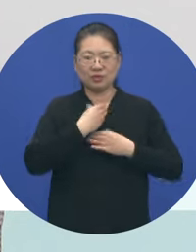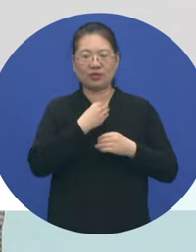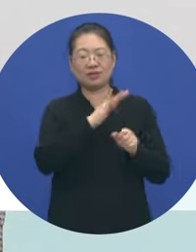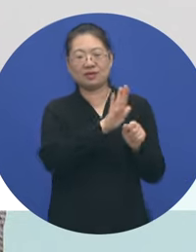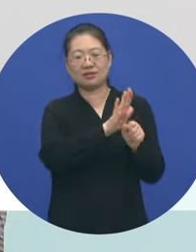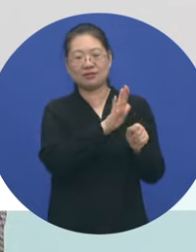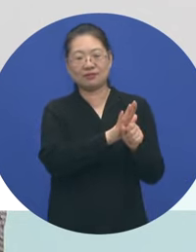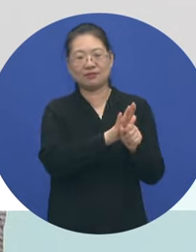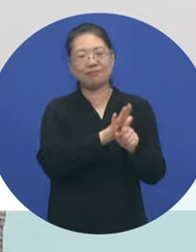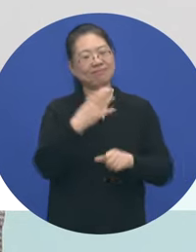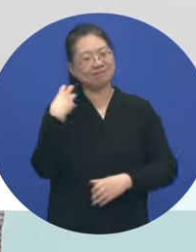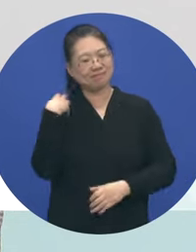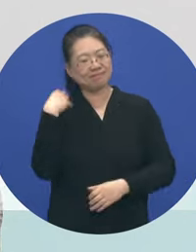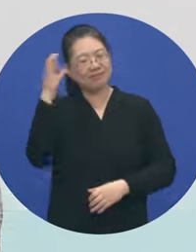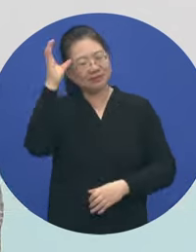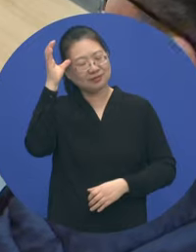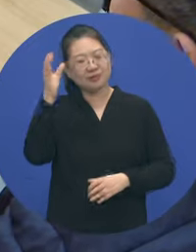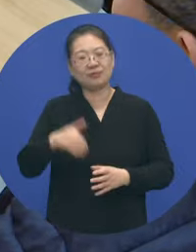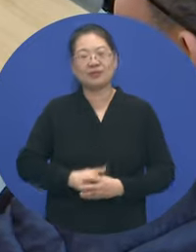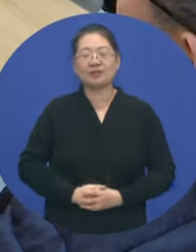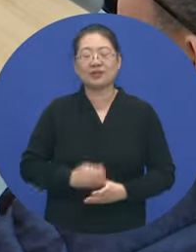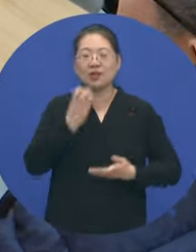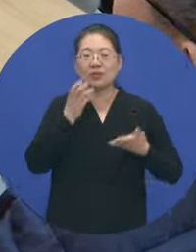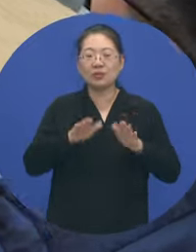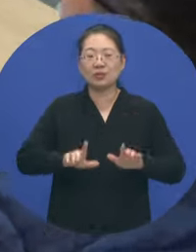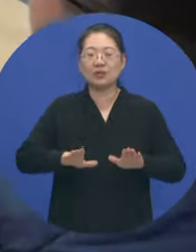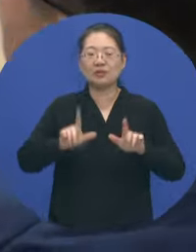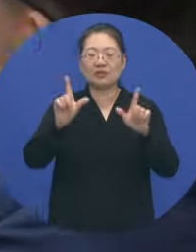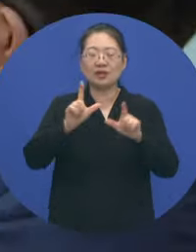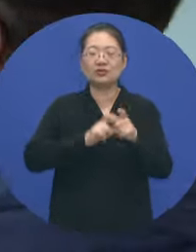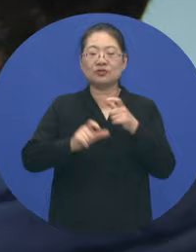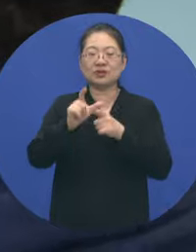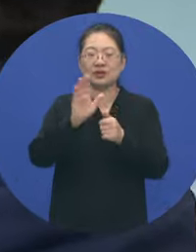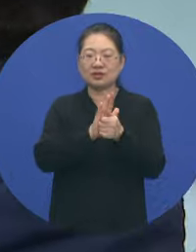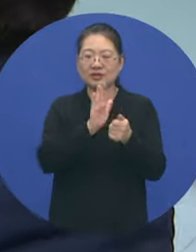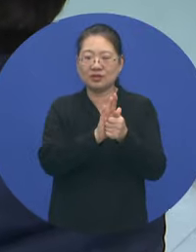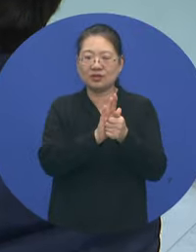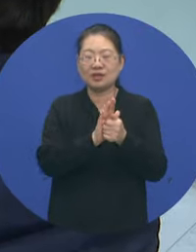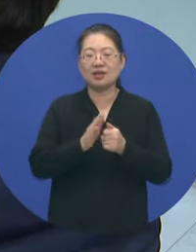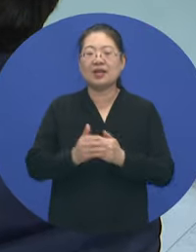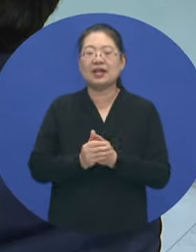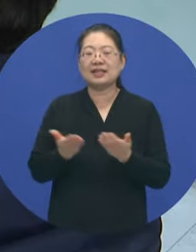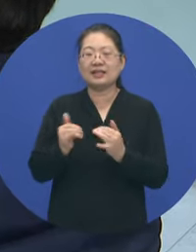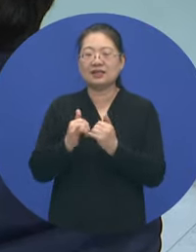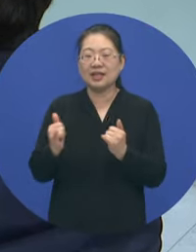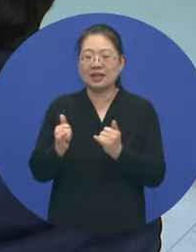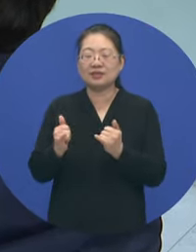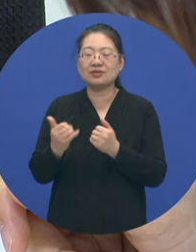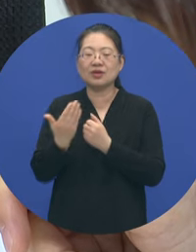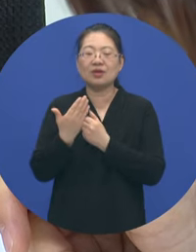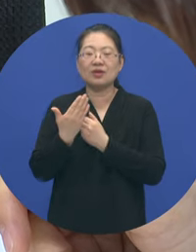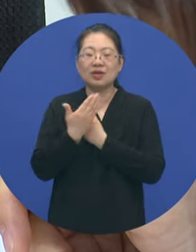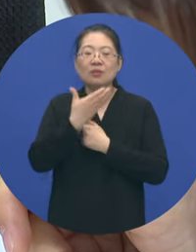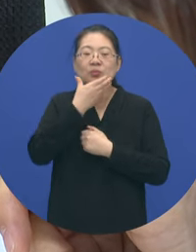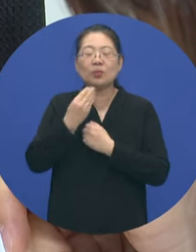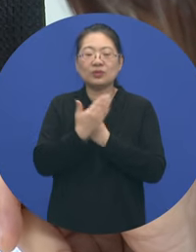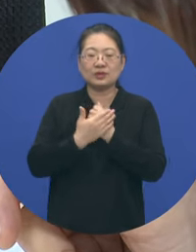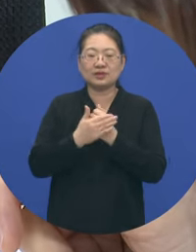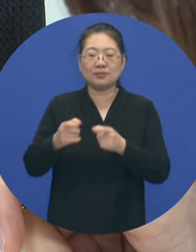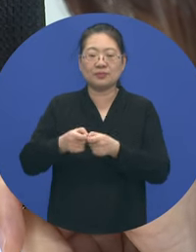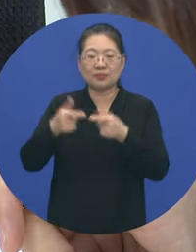지원할 수 있는 그런 역할을 하게 될 것으로 기대합니다. 경기도는 올해부터 추가 지원을 통해 종사자 처우를 개선함으로써